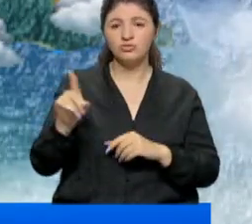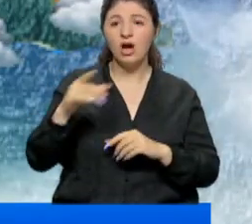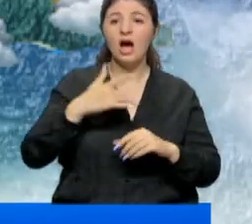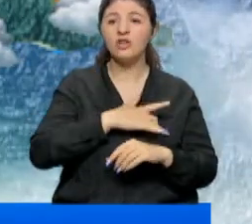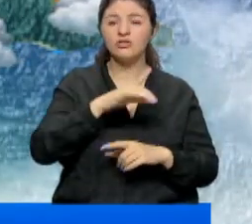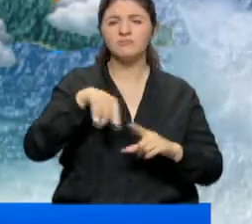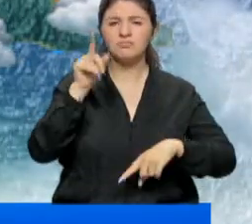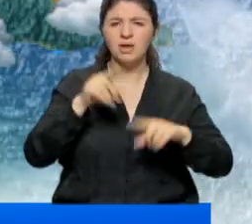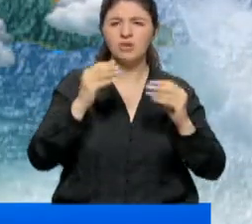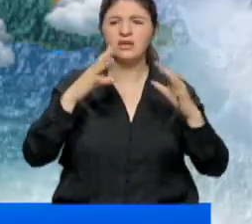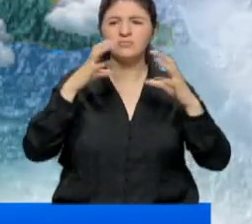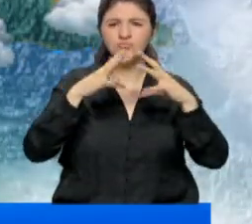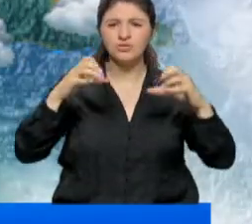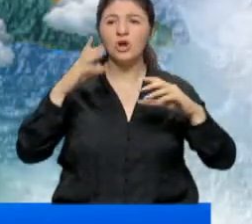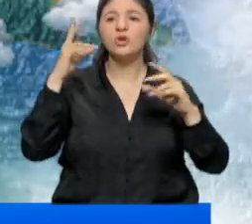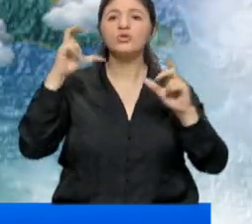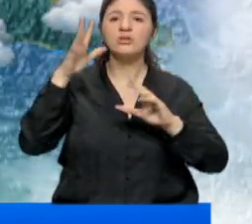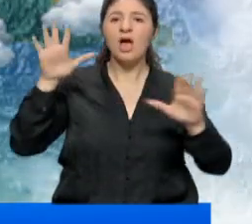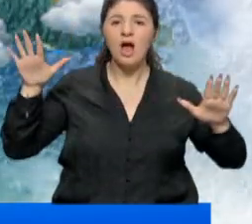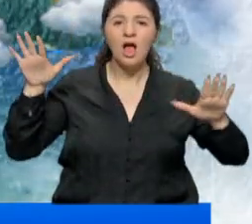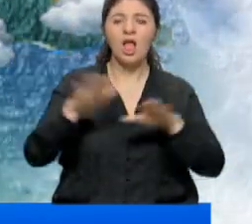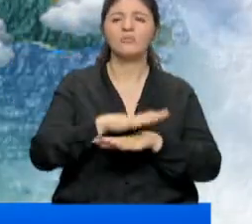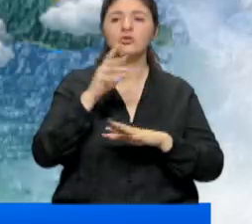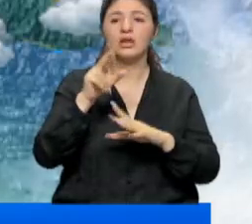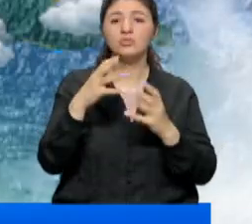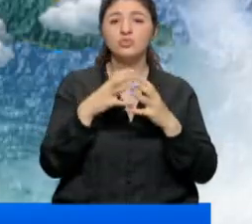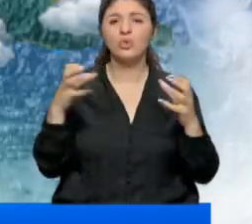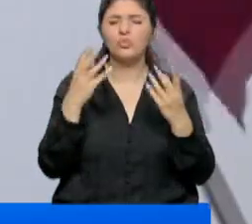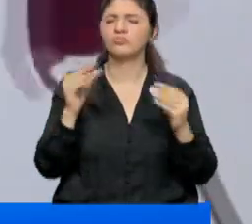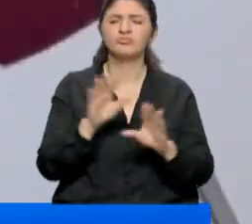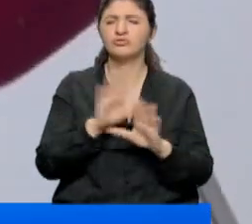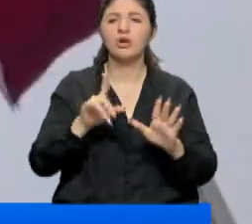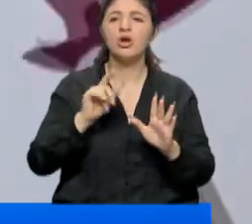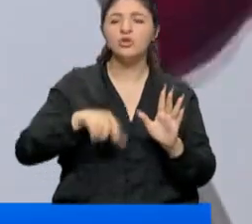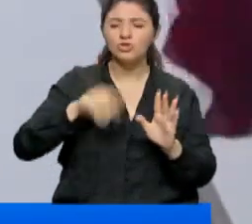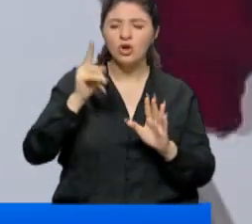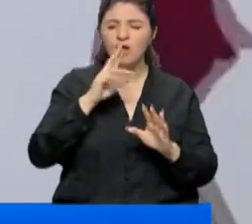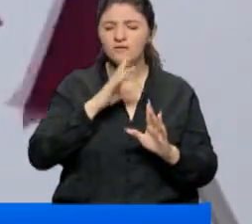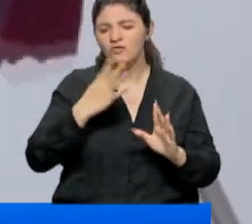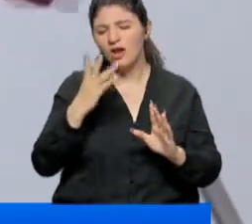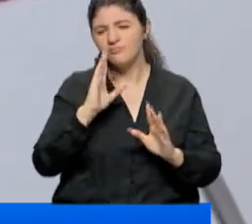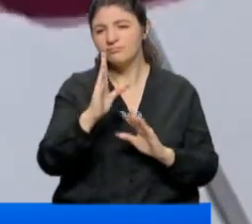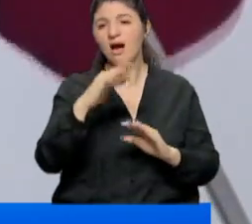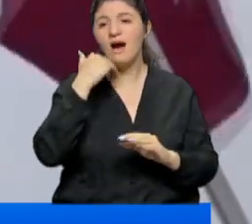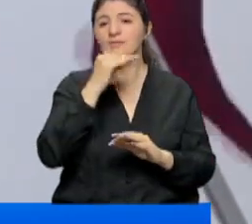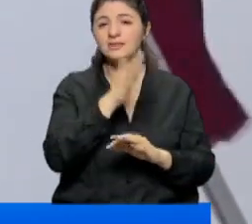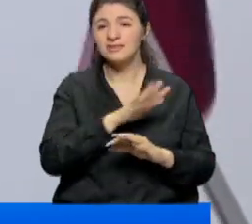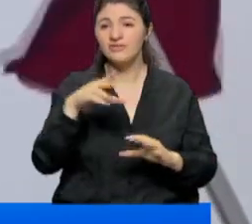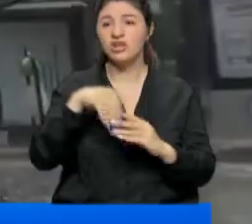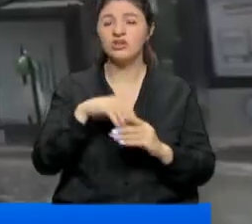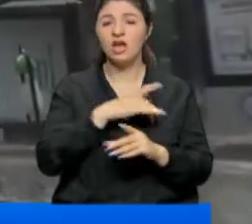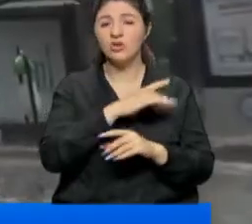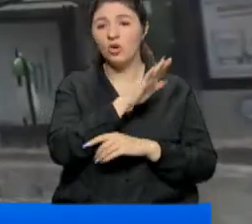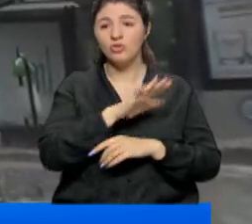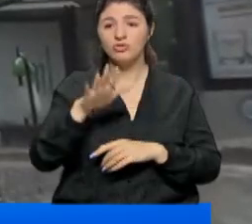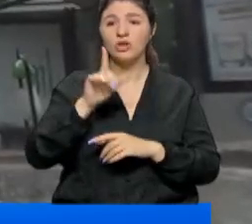Anadolu'da yer yer artan bulutlar güneşi tamamen perdeleri Jack kadar yoğun olmayacak günün ilerleyen saatlerinde Akdeniz Bölgesi'nde ve